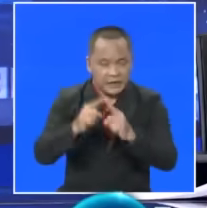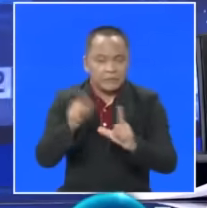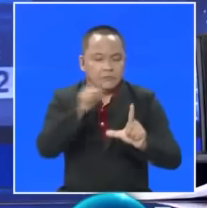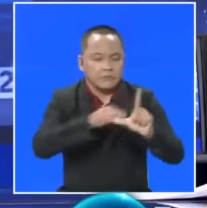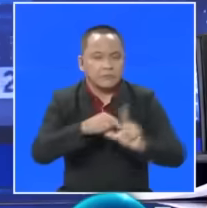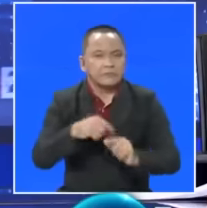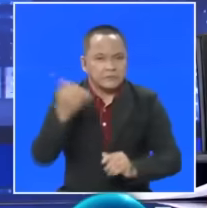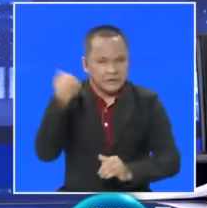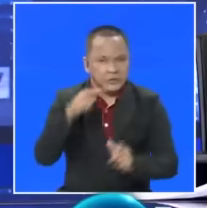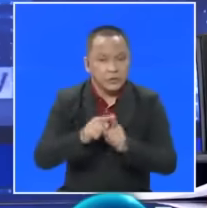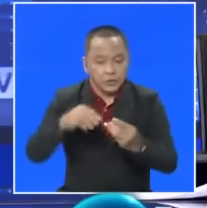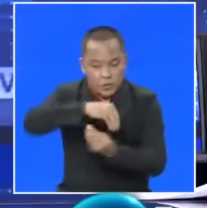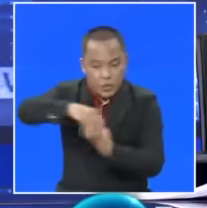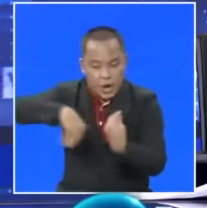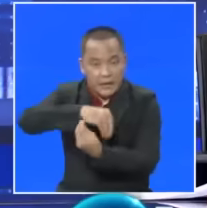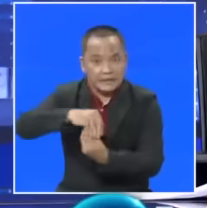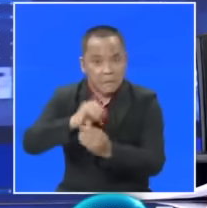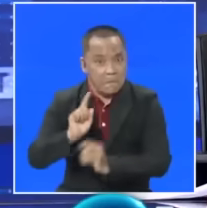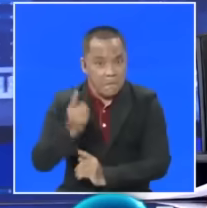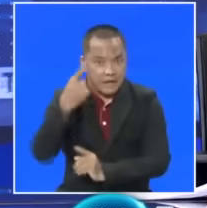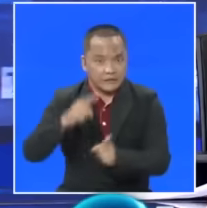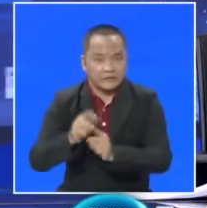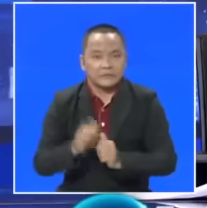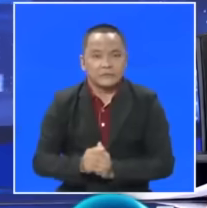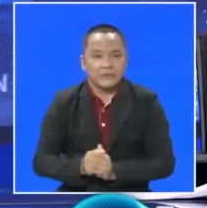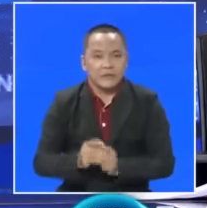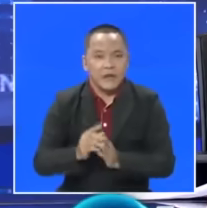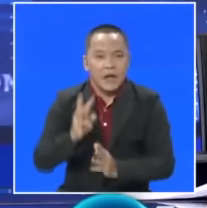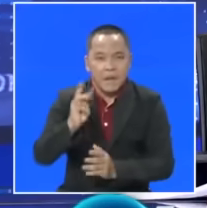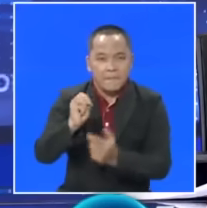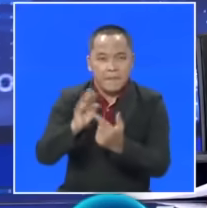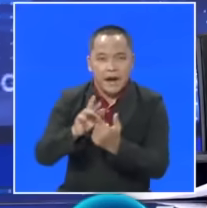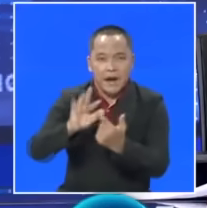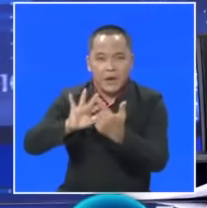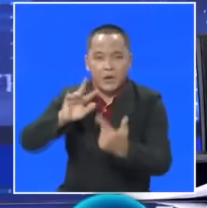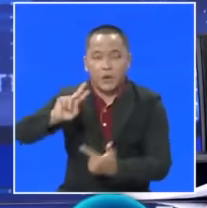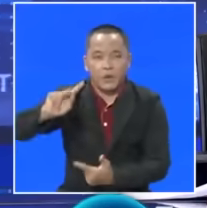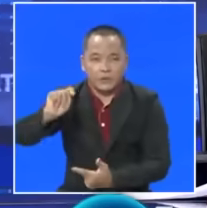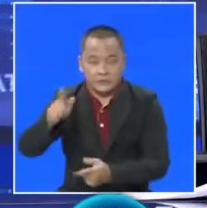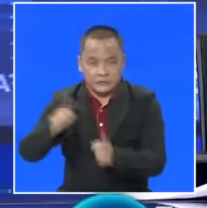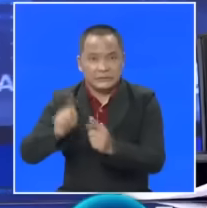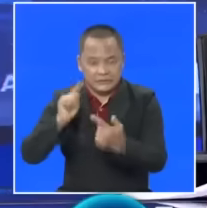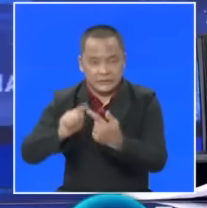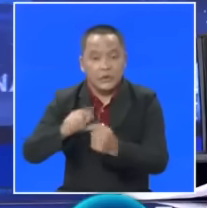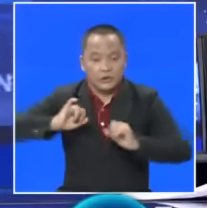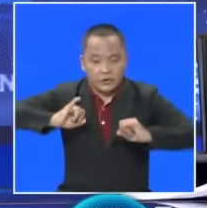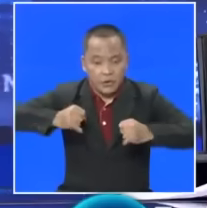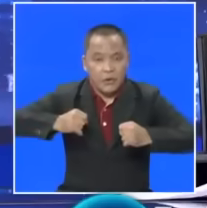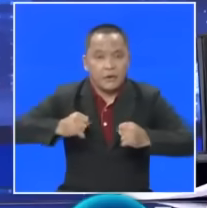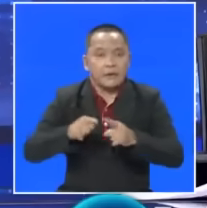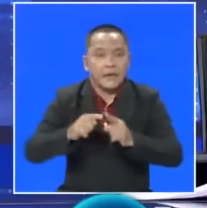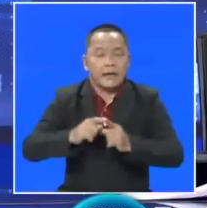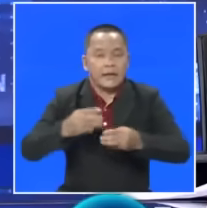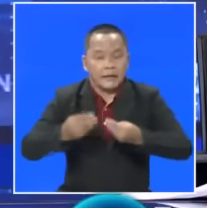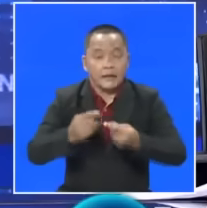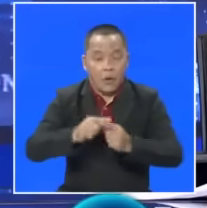วไกลเขาก็ยังมีนักธุรกิจหนุ่มไฟแรงอีกคนหนึ่งที่ชื่อว่าคุณมารุตชุ่มขุนทศคนนี้เป็นเจ้าของคาสคาเฟ่